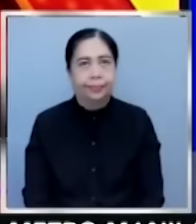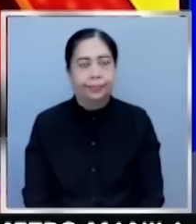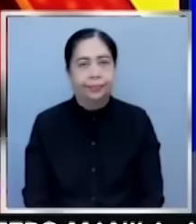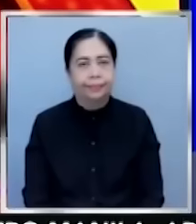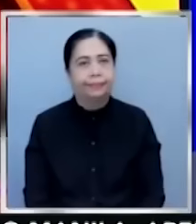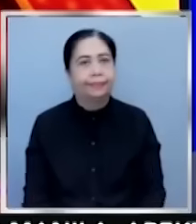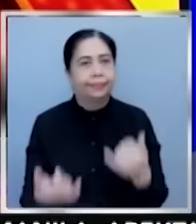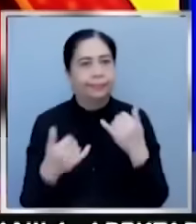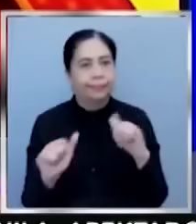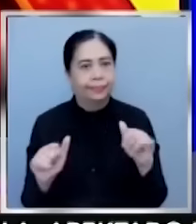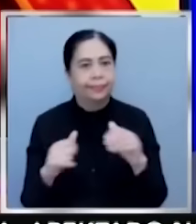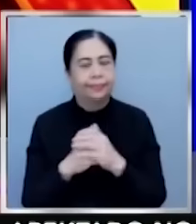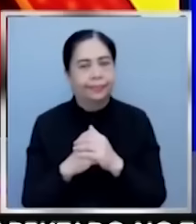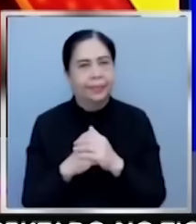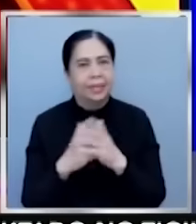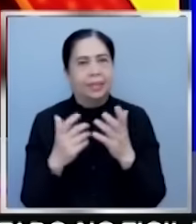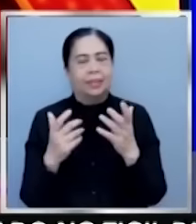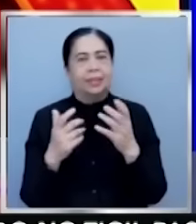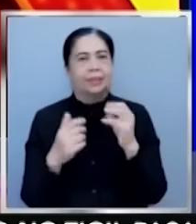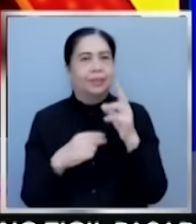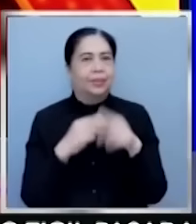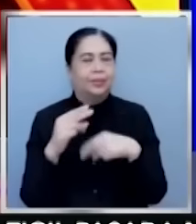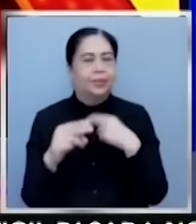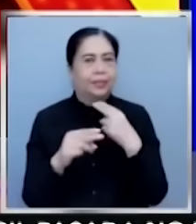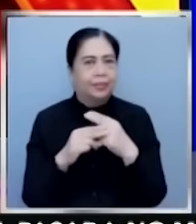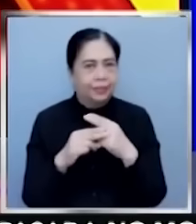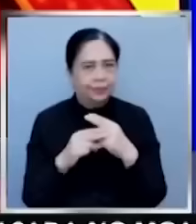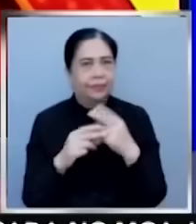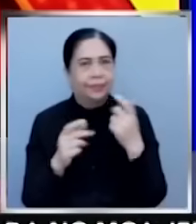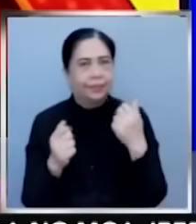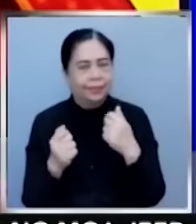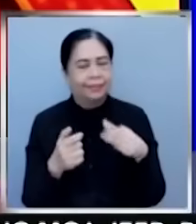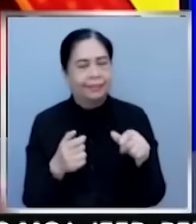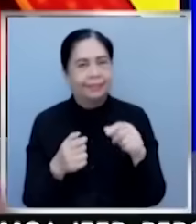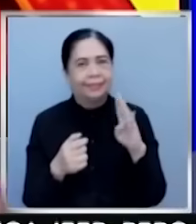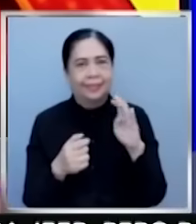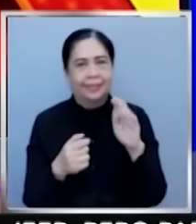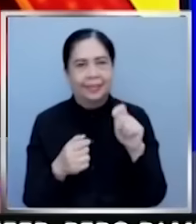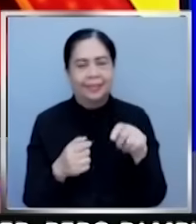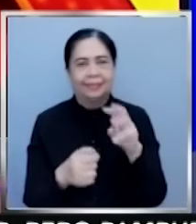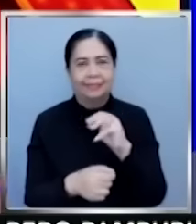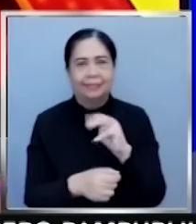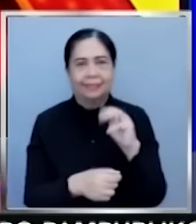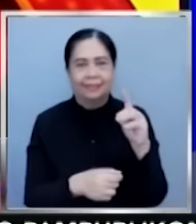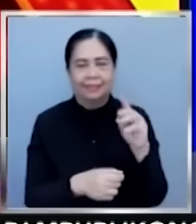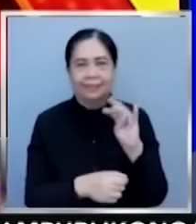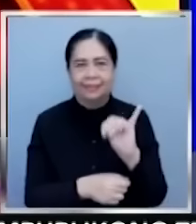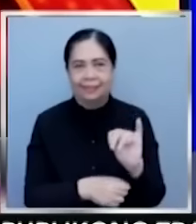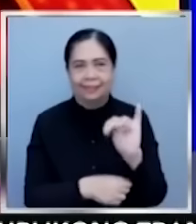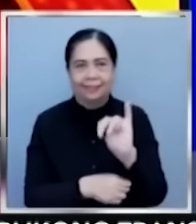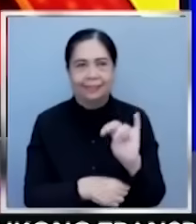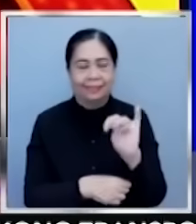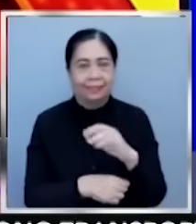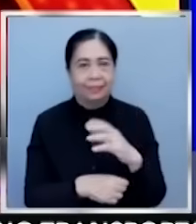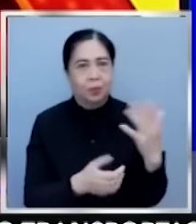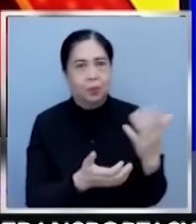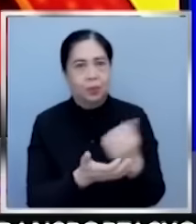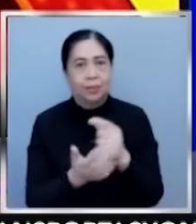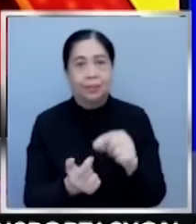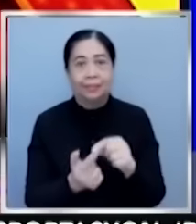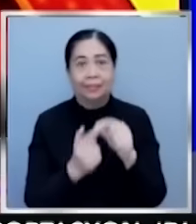on a high ang marami sa naging Miss Universe performance ng pambato nating si Michelle Marquez-Dee. At dahil humakot ng special